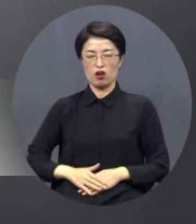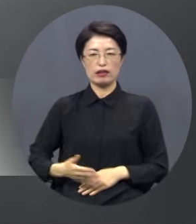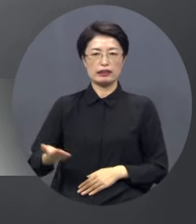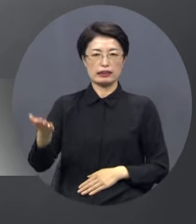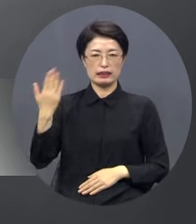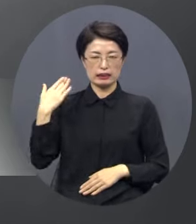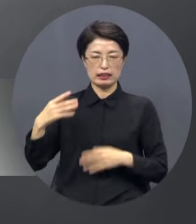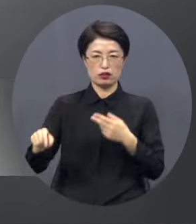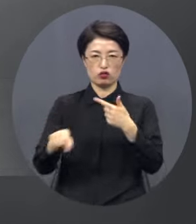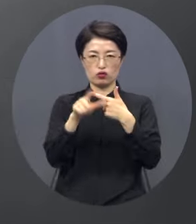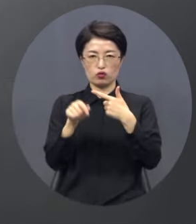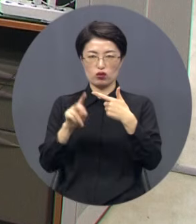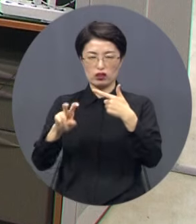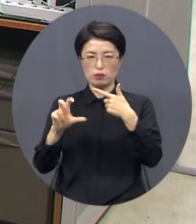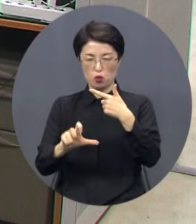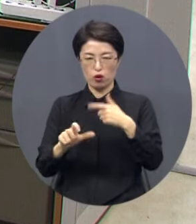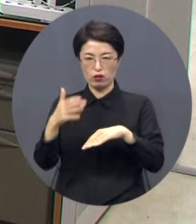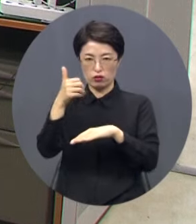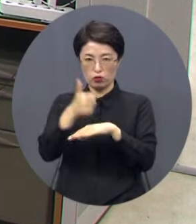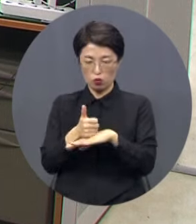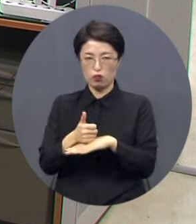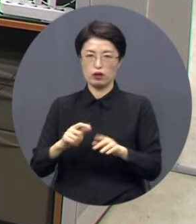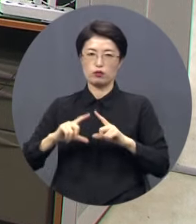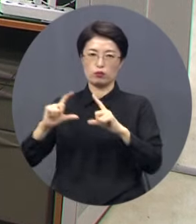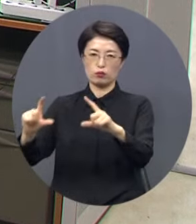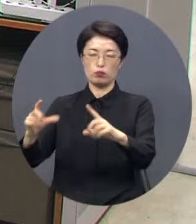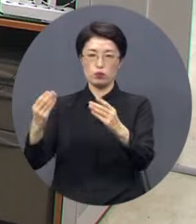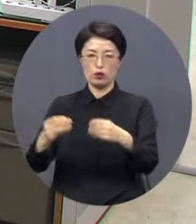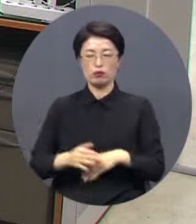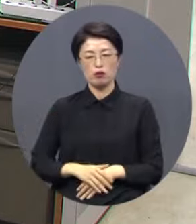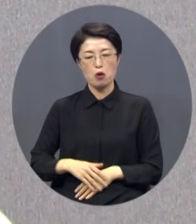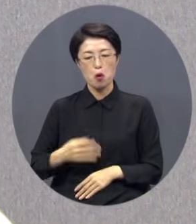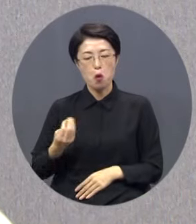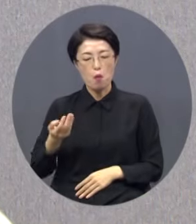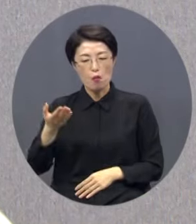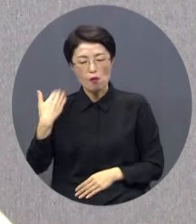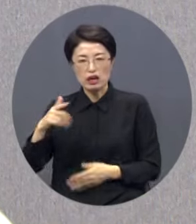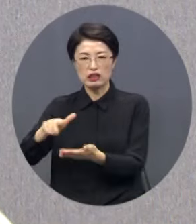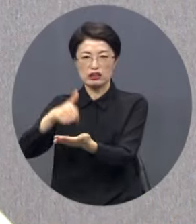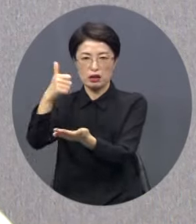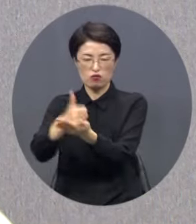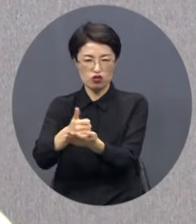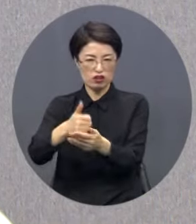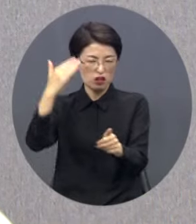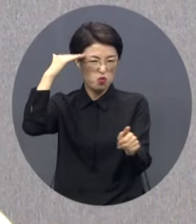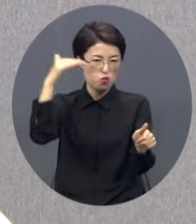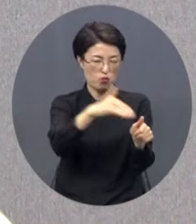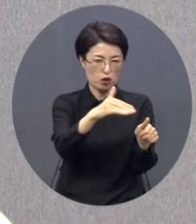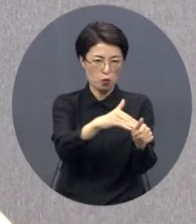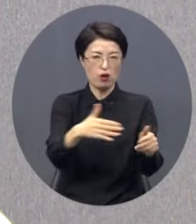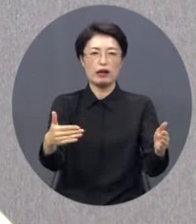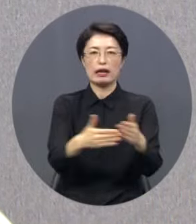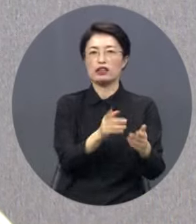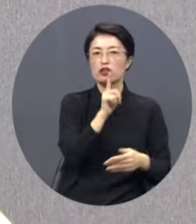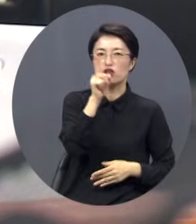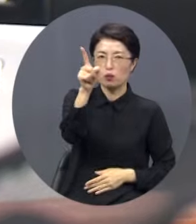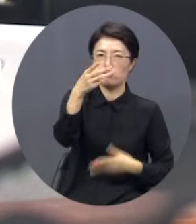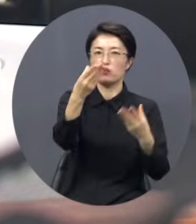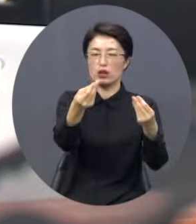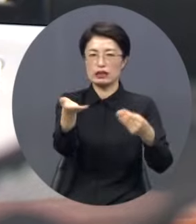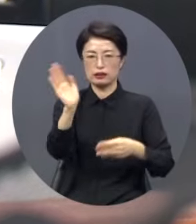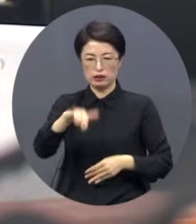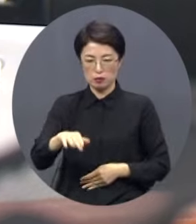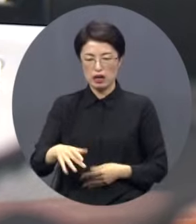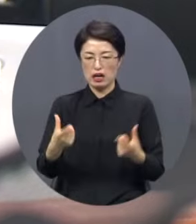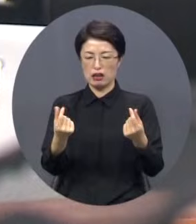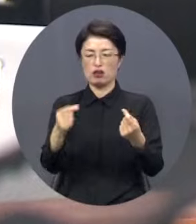결과를 통보했습니다. 최근에는 사무국장의 직장 내 괴롭힘까지 접수됐지만 직원들은 여전히 같은 공간에서